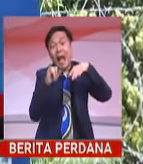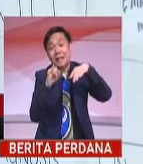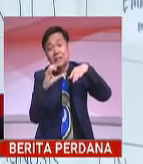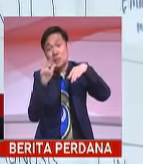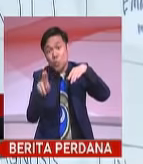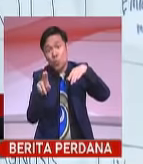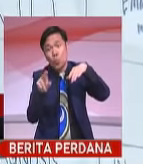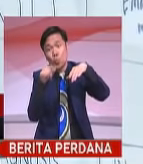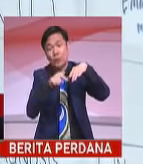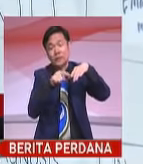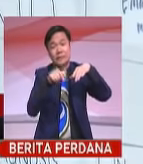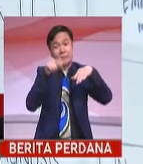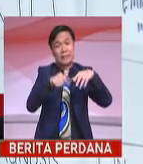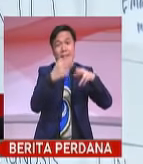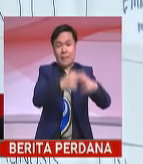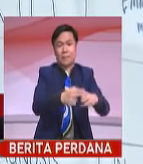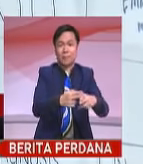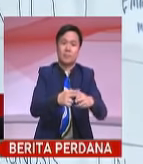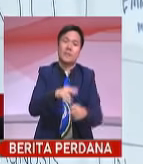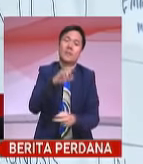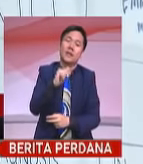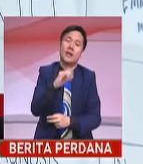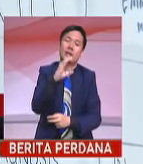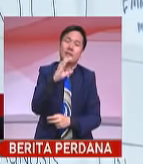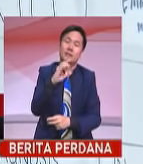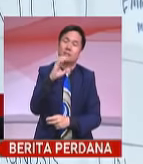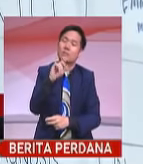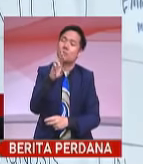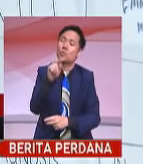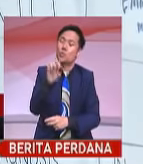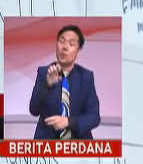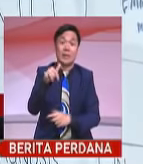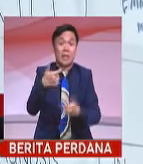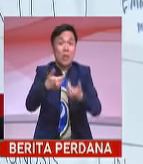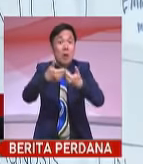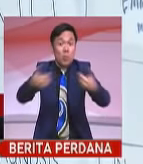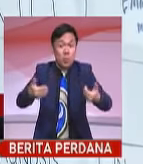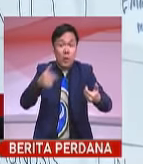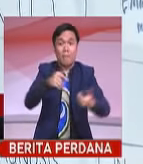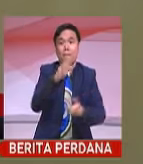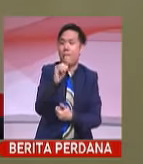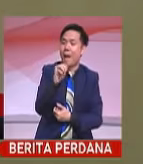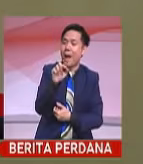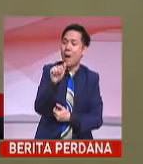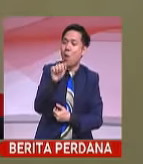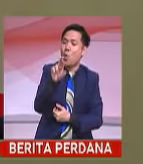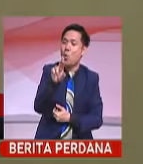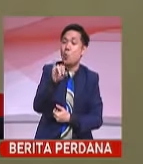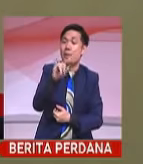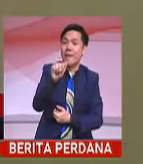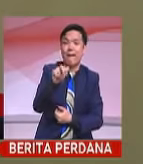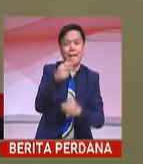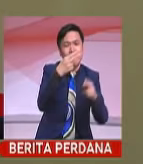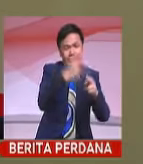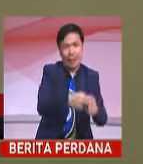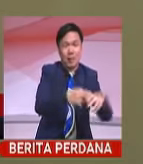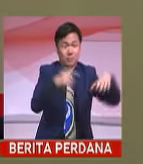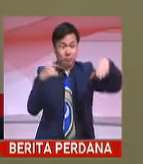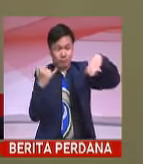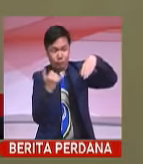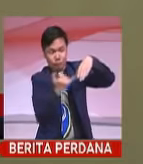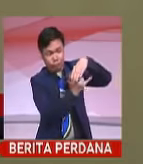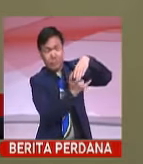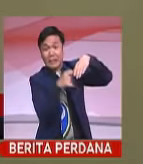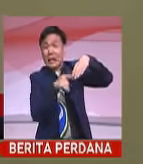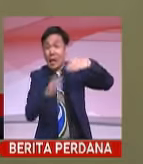yang dikenali MAEPS Acute Resuscitation and Isolation Area, MARIA. Pesakit kritikal yang memerlukan